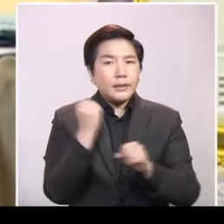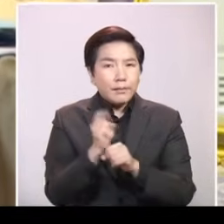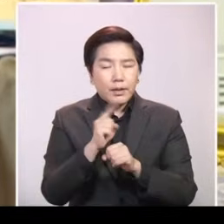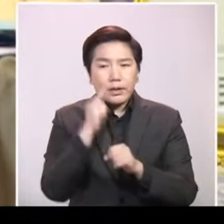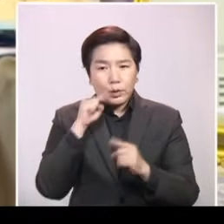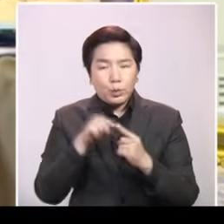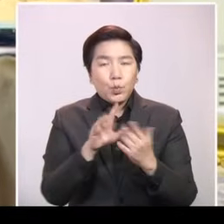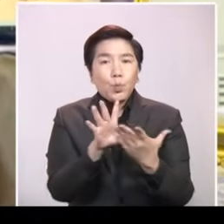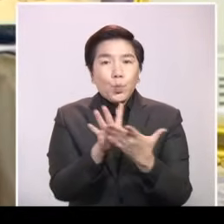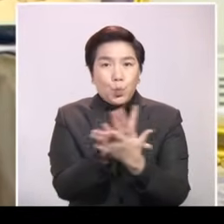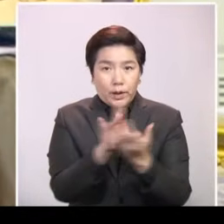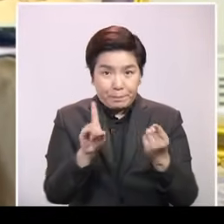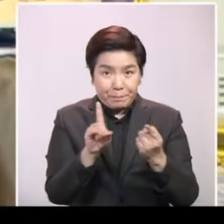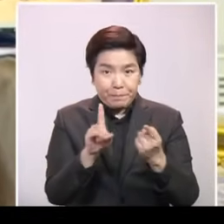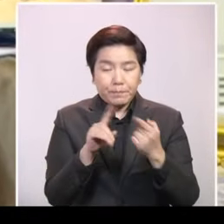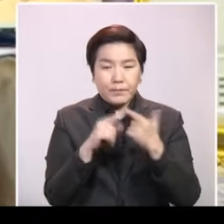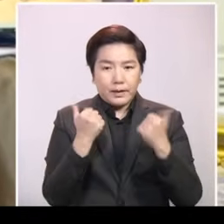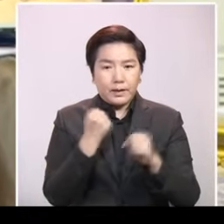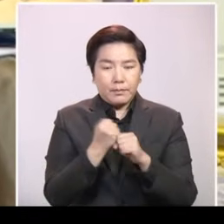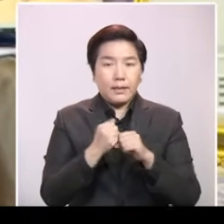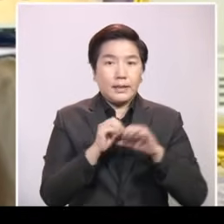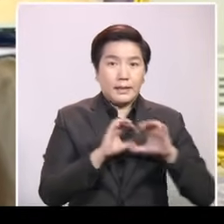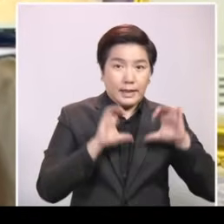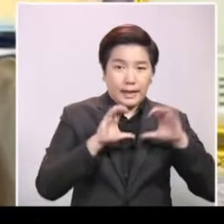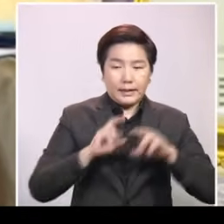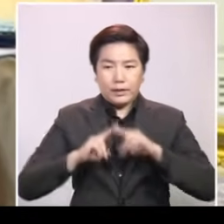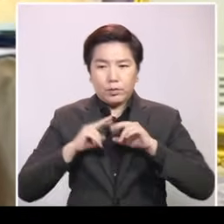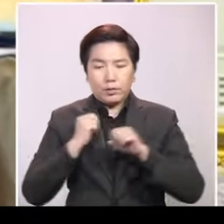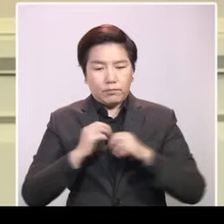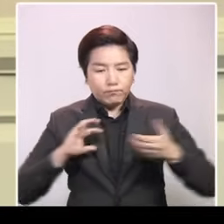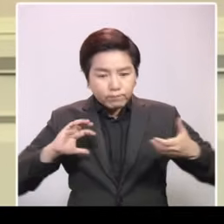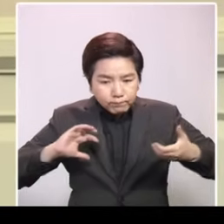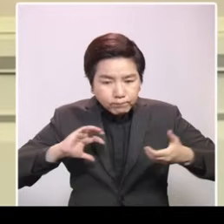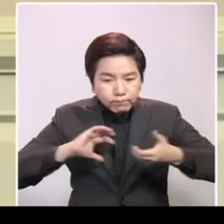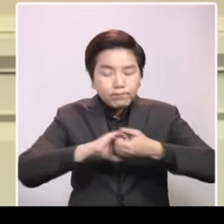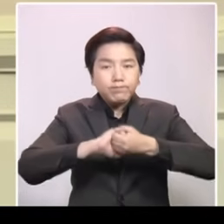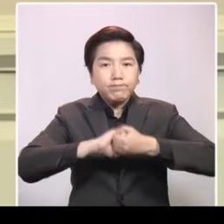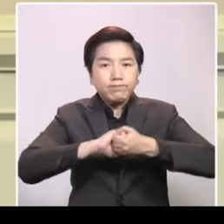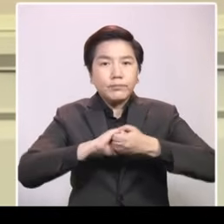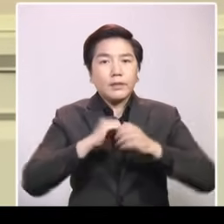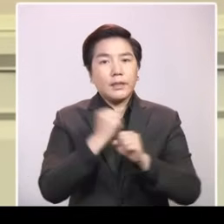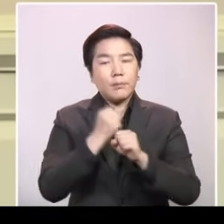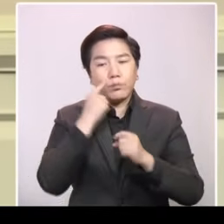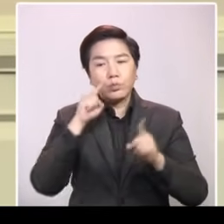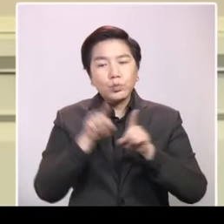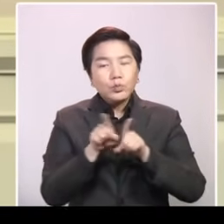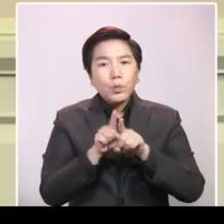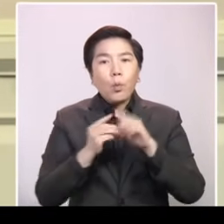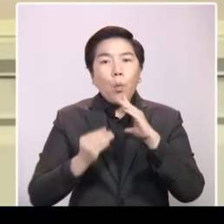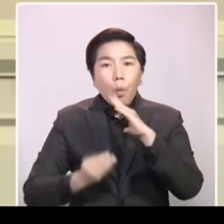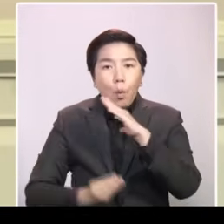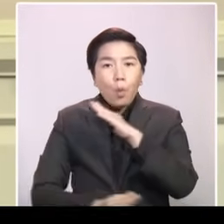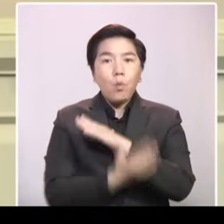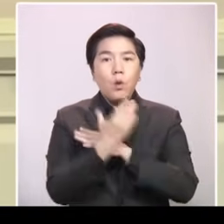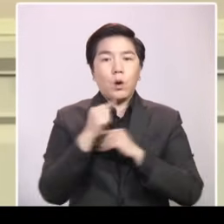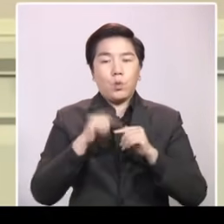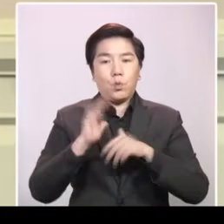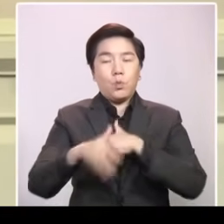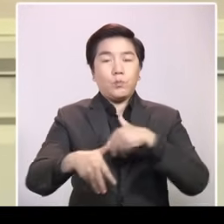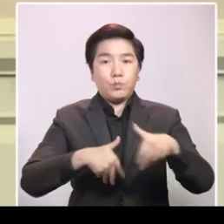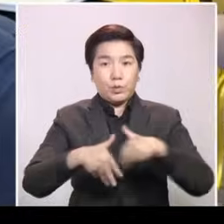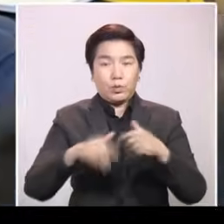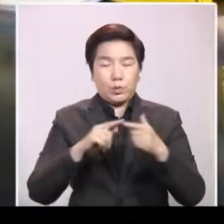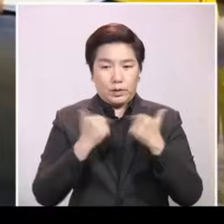เรื่องซอพจึงอยากให้รัฐกับเอกชนเนี่ยทำงานร่วมกันมากขึ้นครับเพื่อสร้างความมั่นใจและโอกาสใหม่ๆให้กับประชา